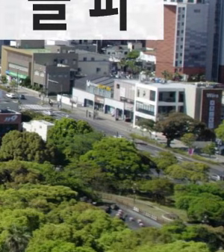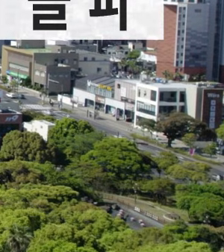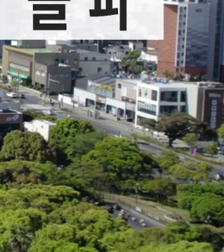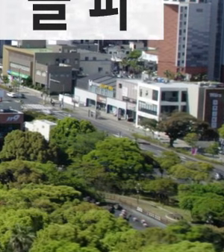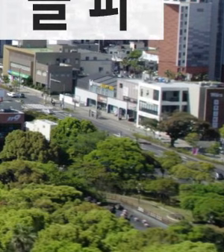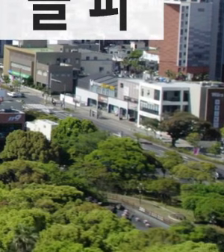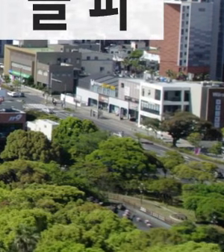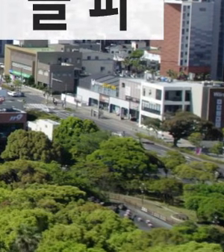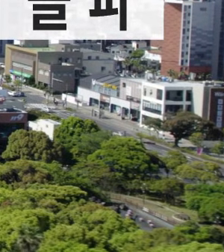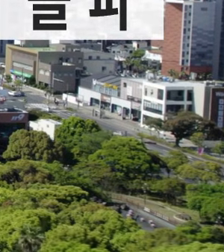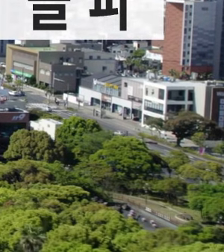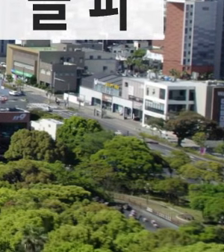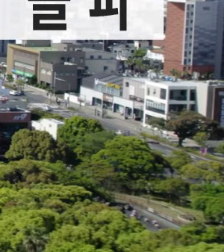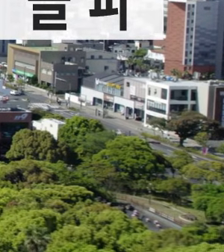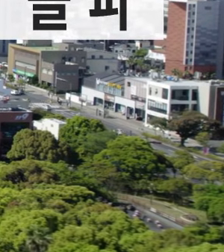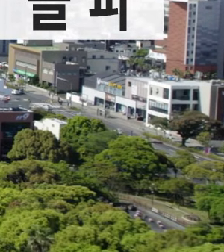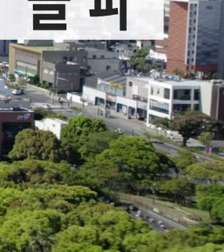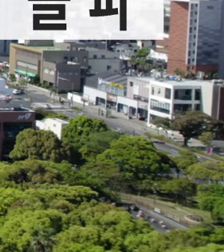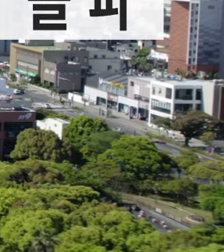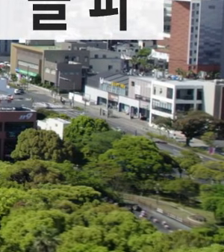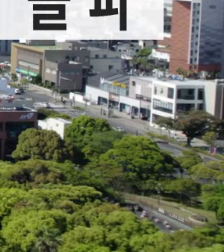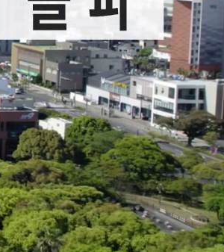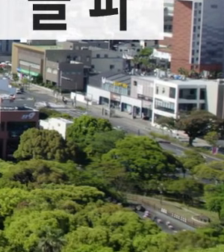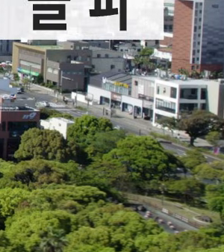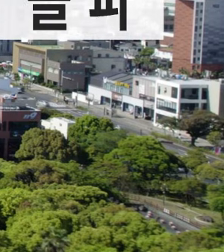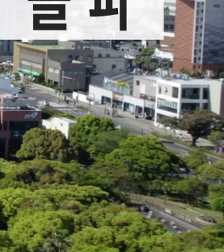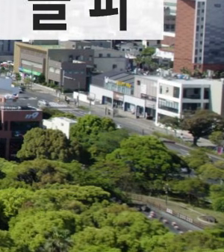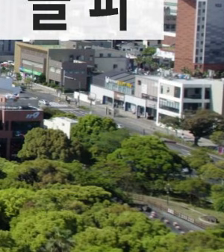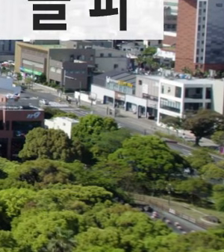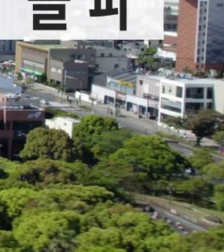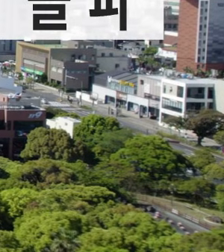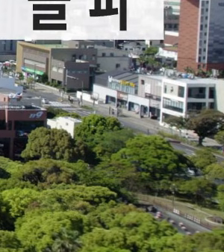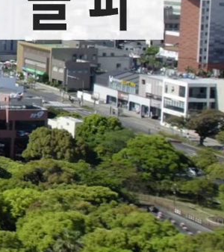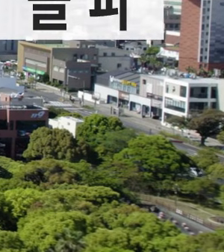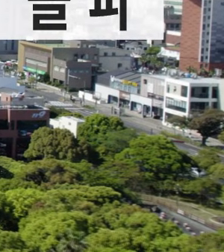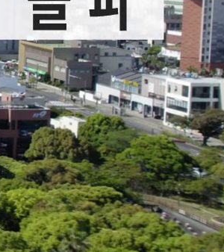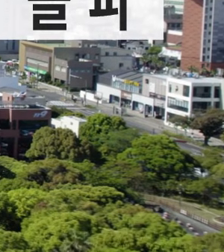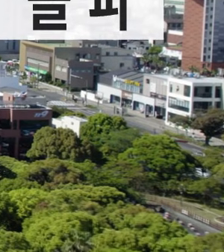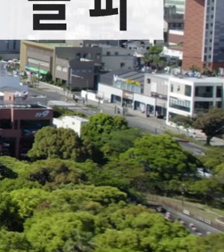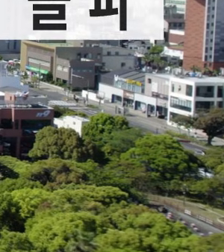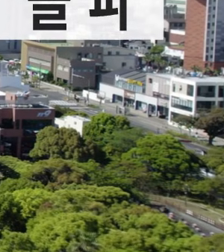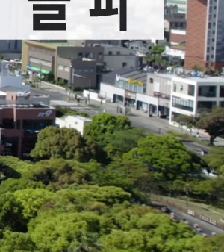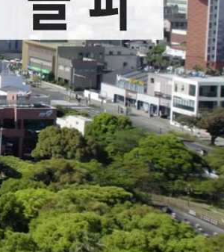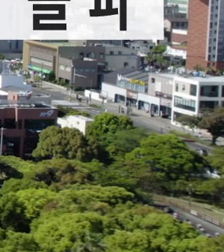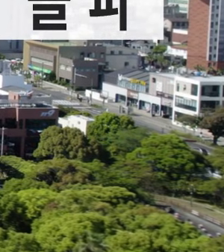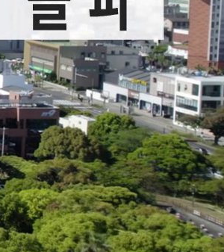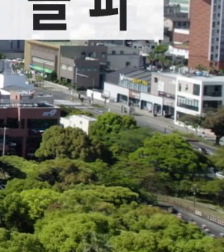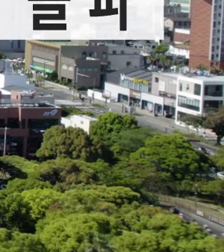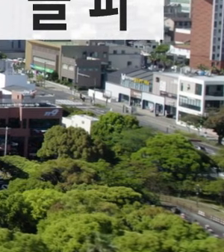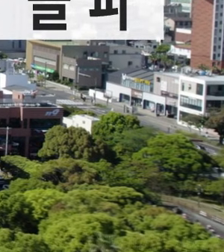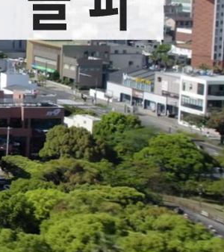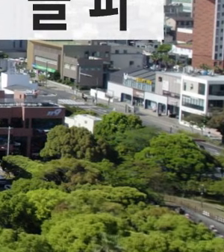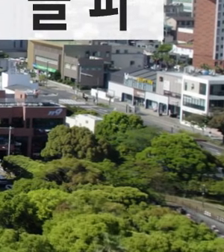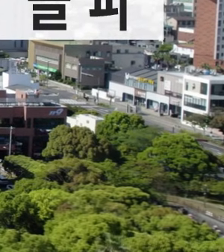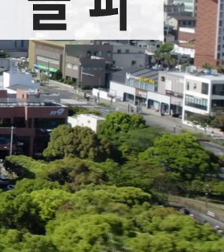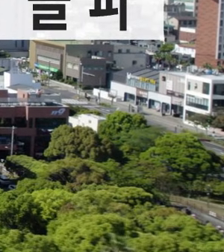고향사랑 기부제 시행 2년 11개월 만에 전국 최초로 누적 모금액 100억 원을